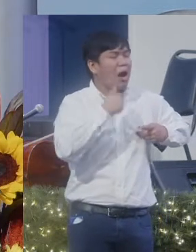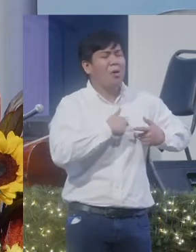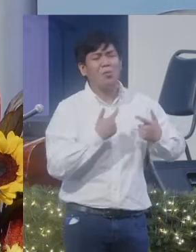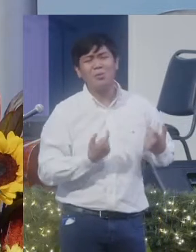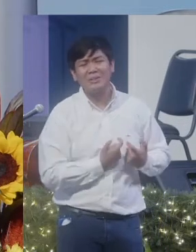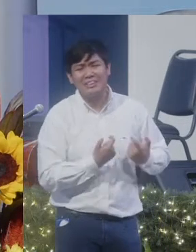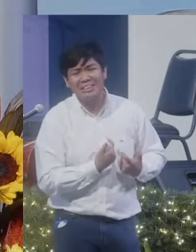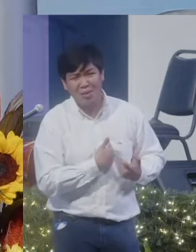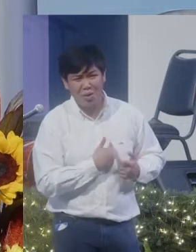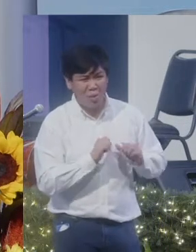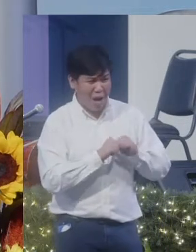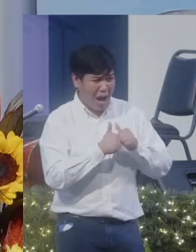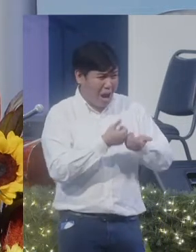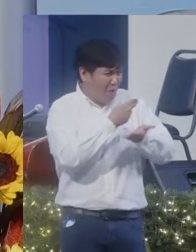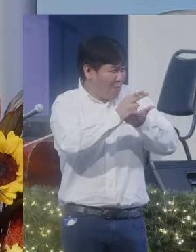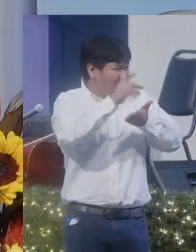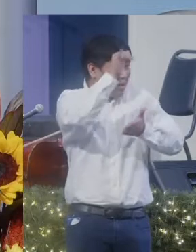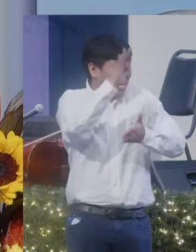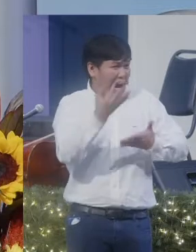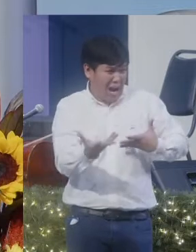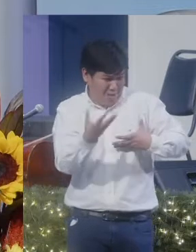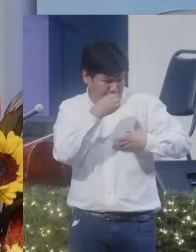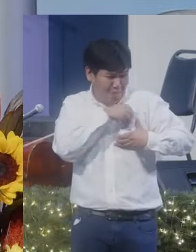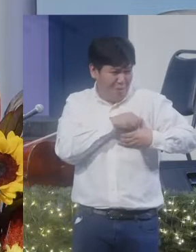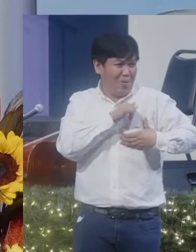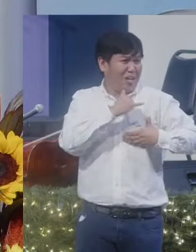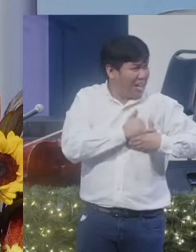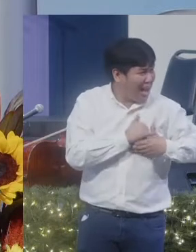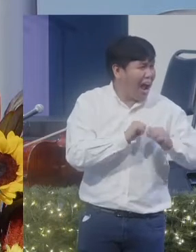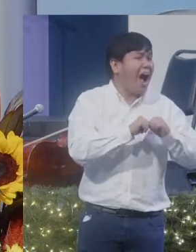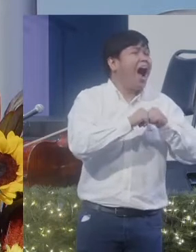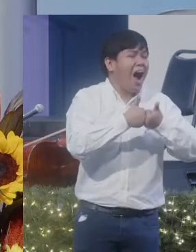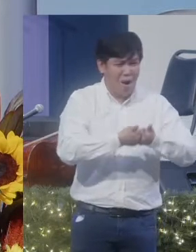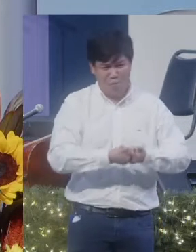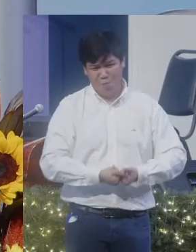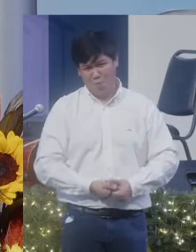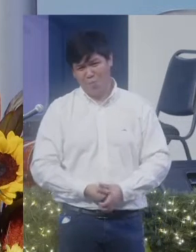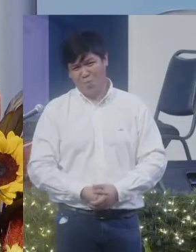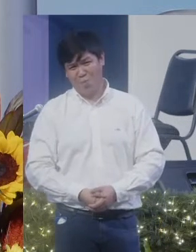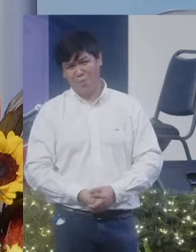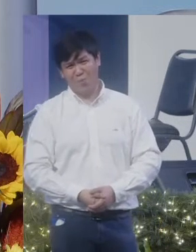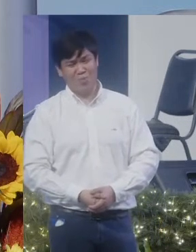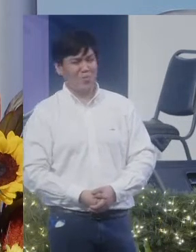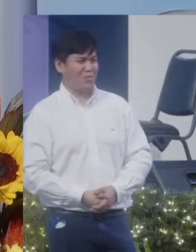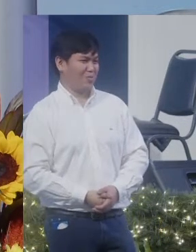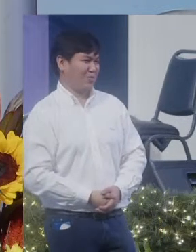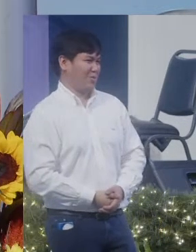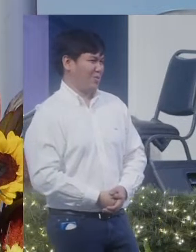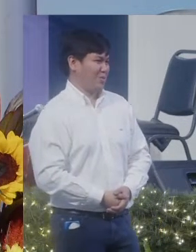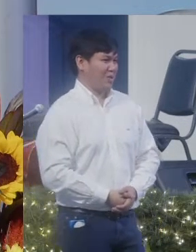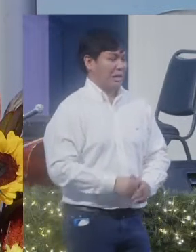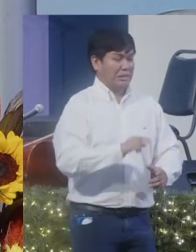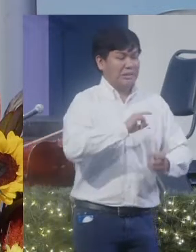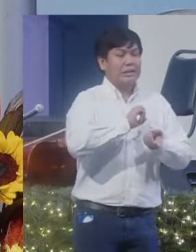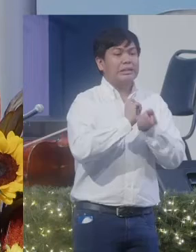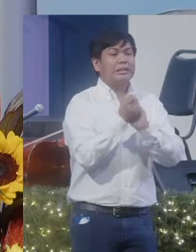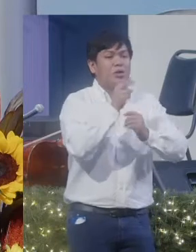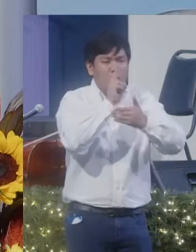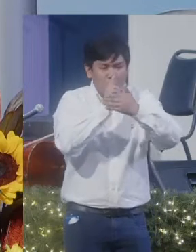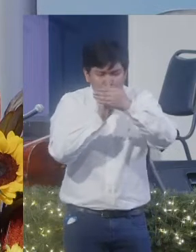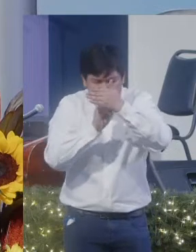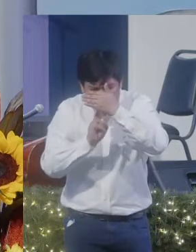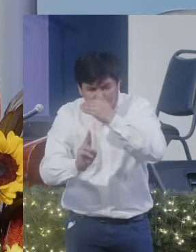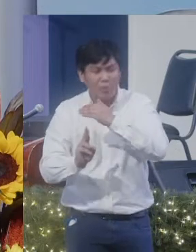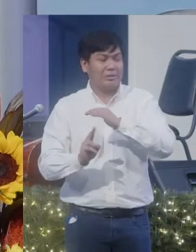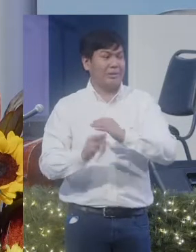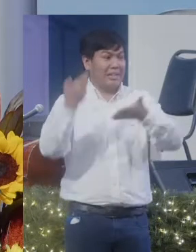Gayun na lamang ang kabanalan ng ating Diyos na ang lahat ng hindi banal ay manghihina sa kanyang harapan. Kung titignan